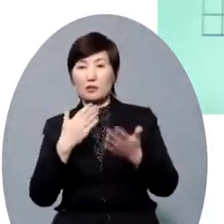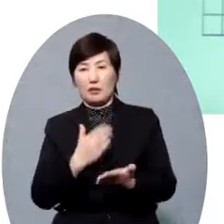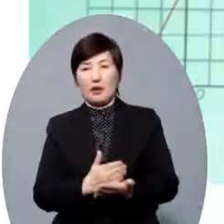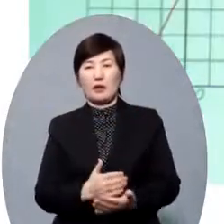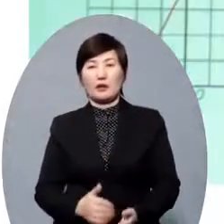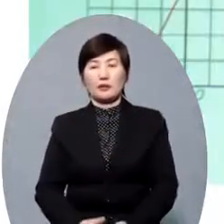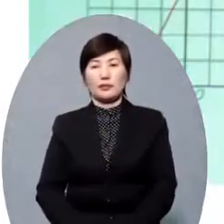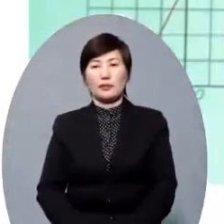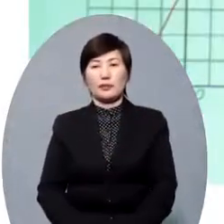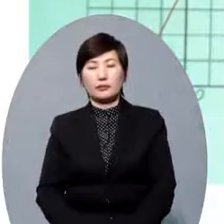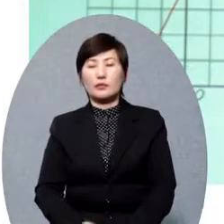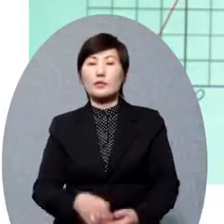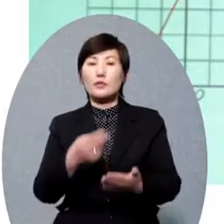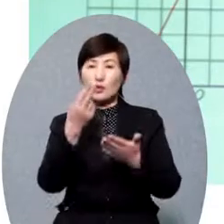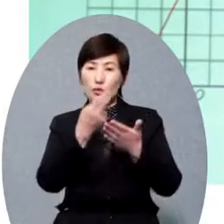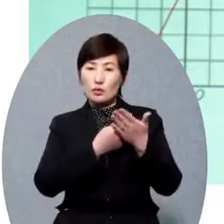маа.